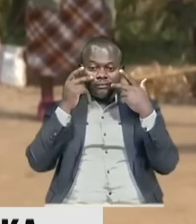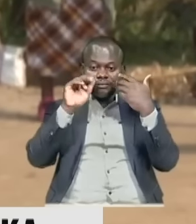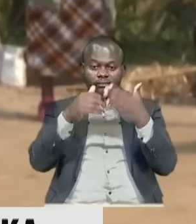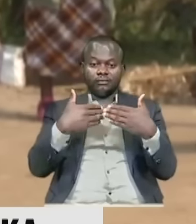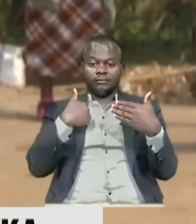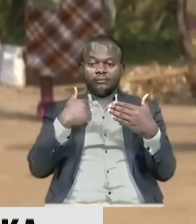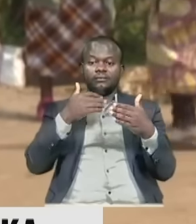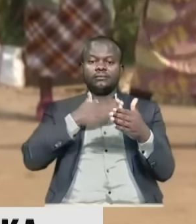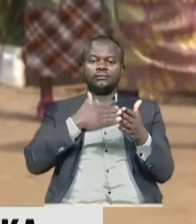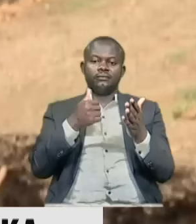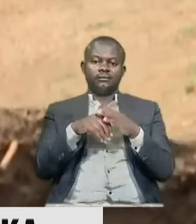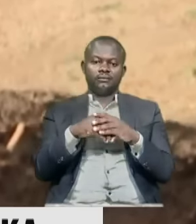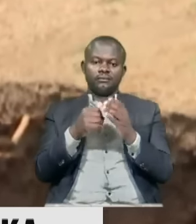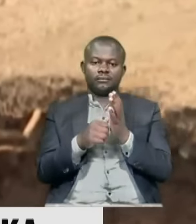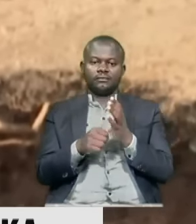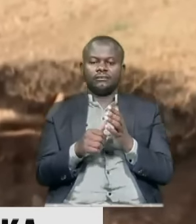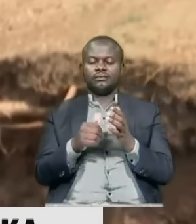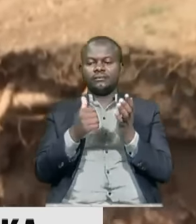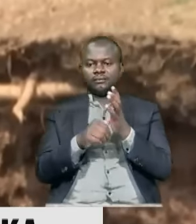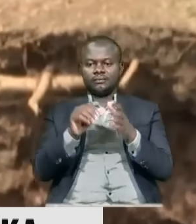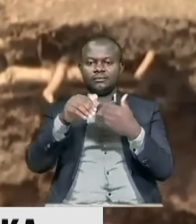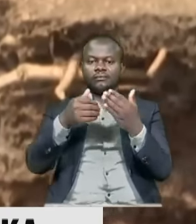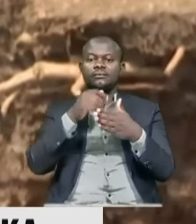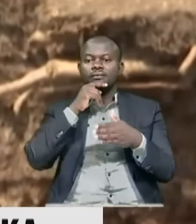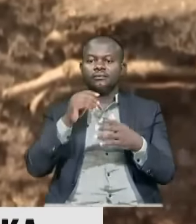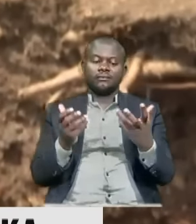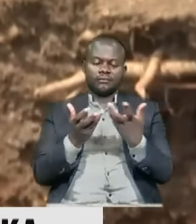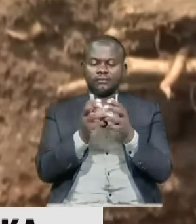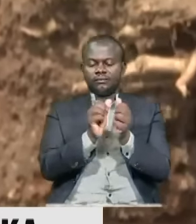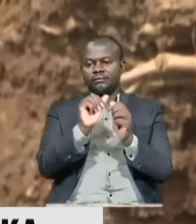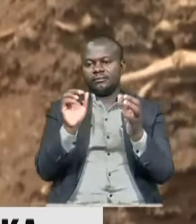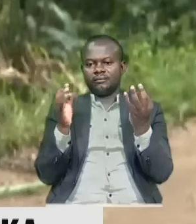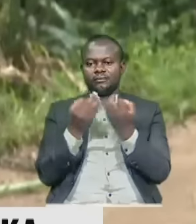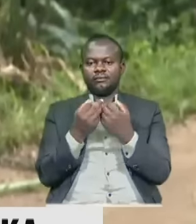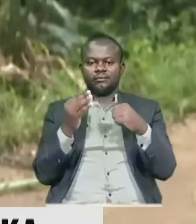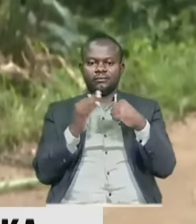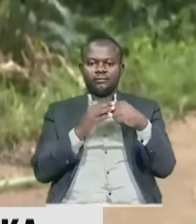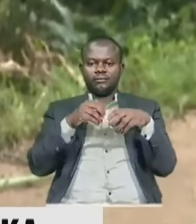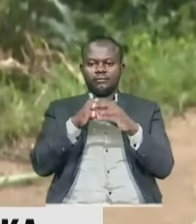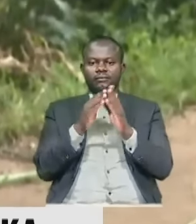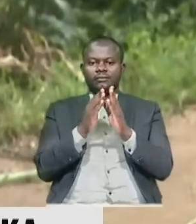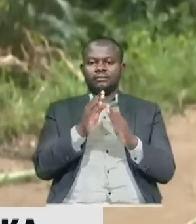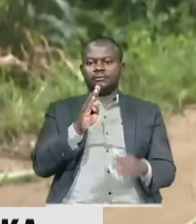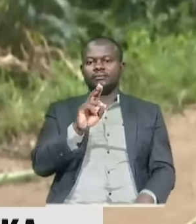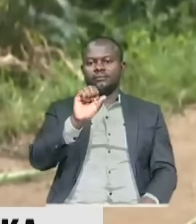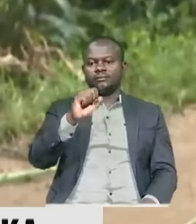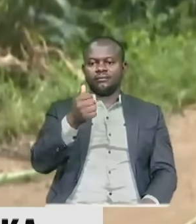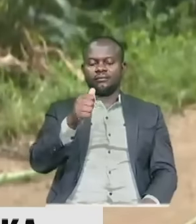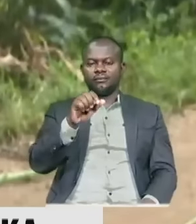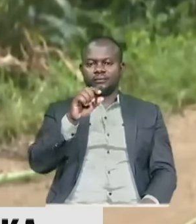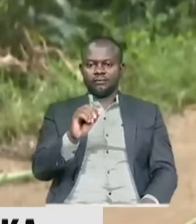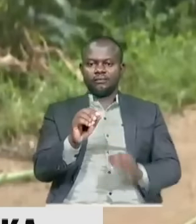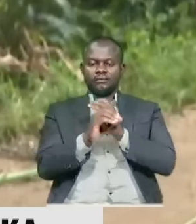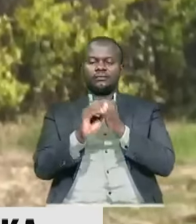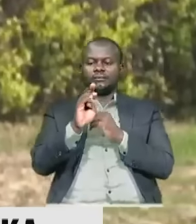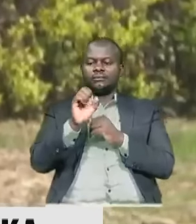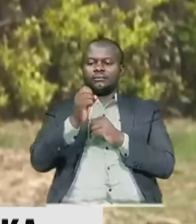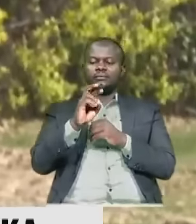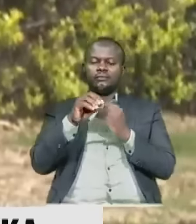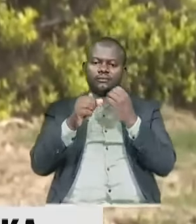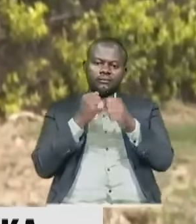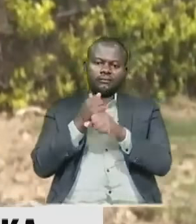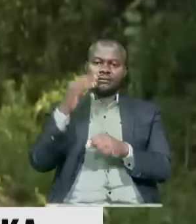mu kaga, nta hantu mfiteho kuba. Ni ikibazo uyu mugabo ahuje n'indi miryango 8 yo mu mudugudu wa Bushagi na Gateko mu kagari ka Busoro. Mu myaka